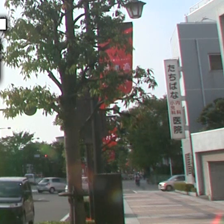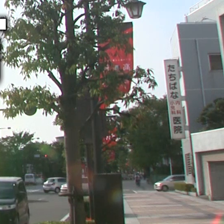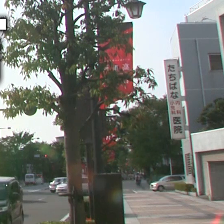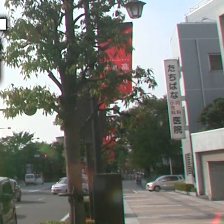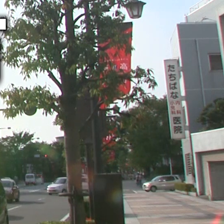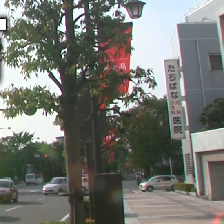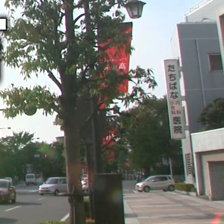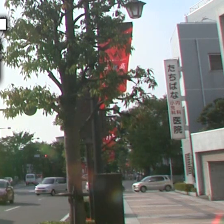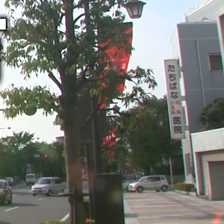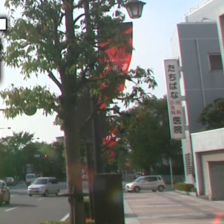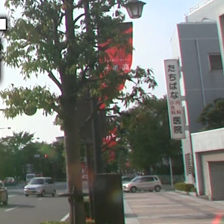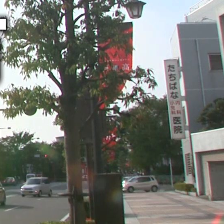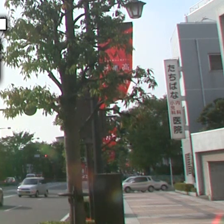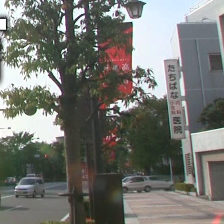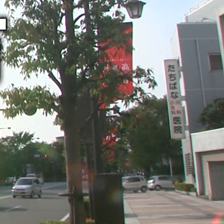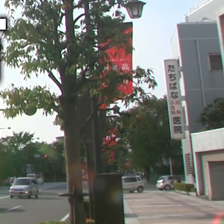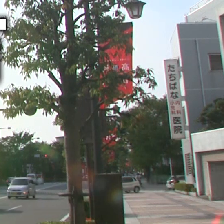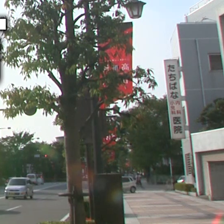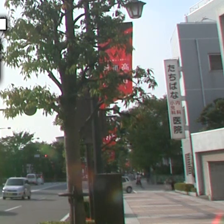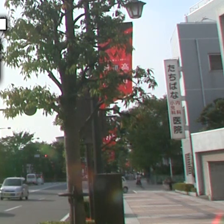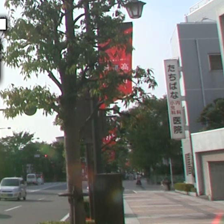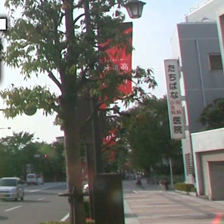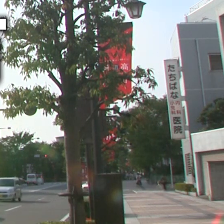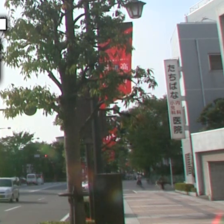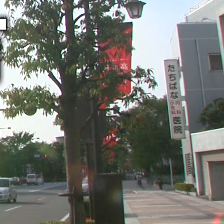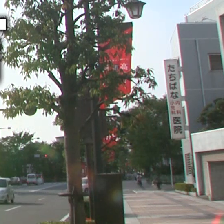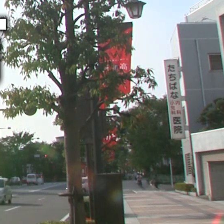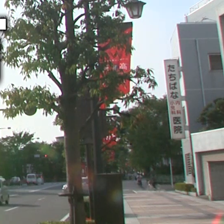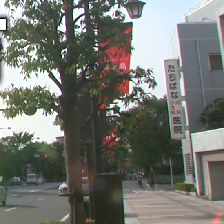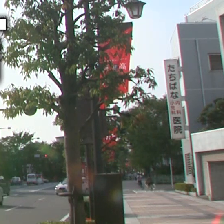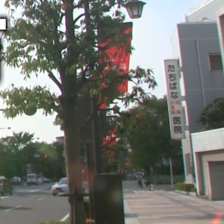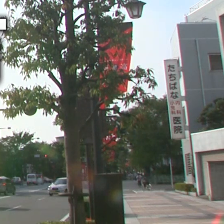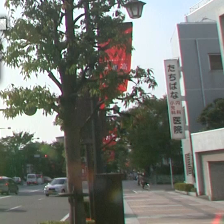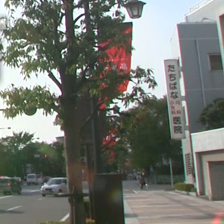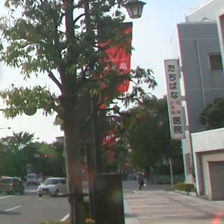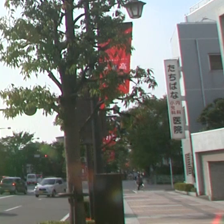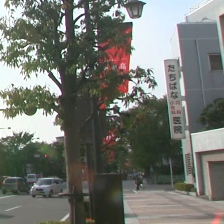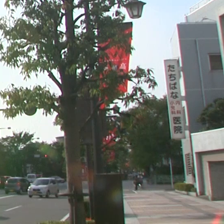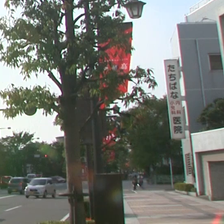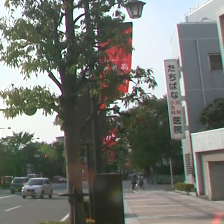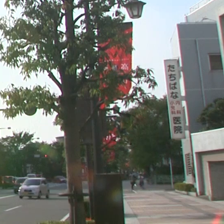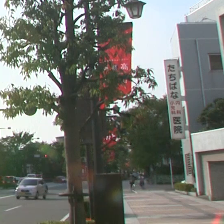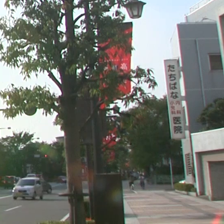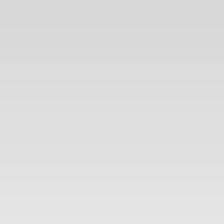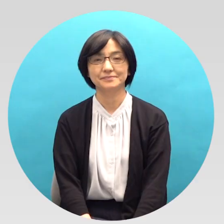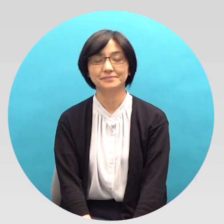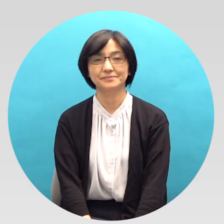この番組は高崎市の企画提供でお送りします。